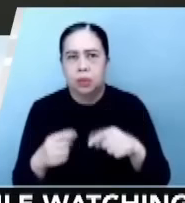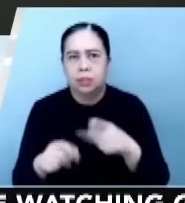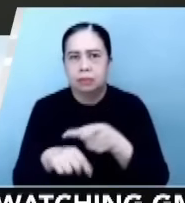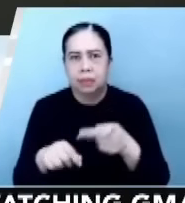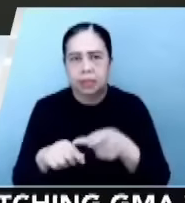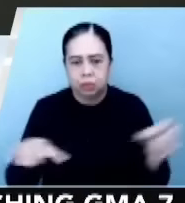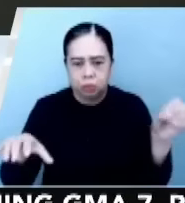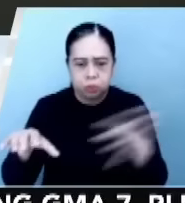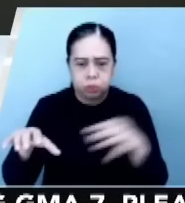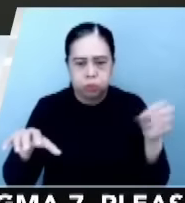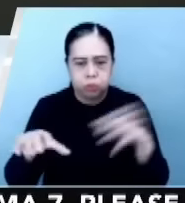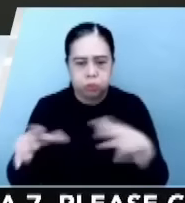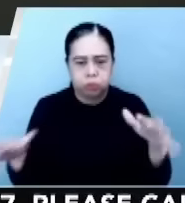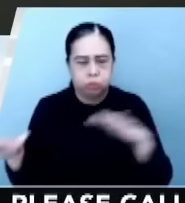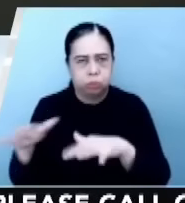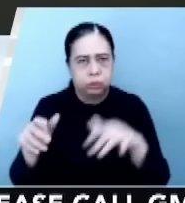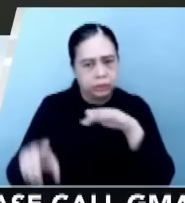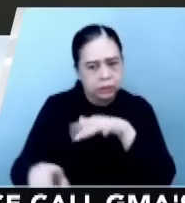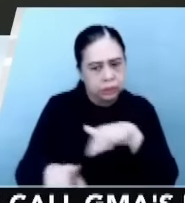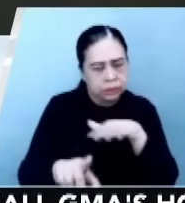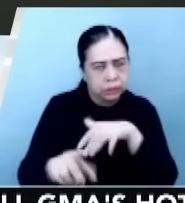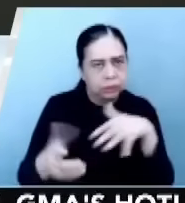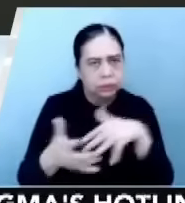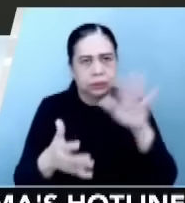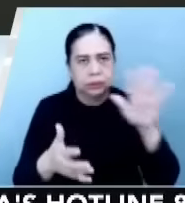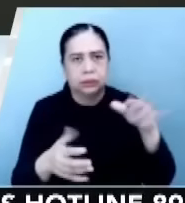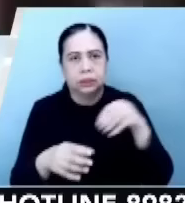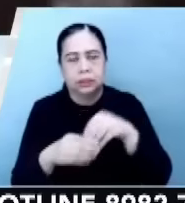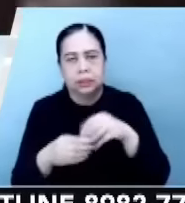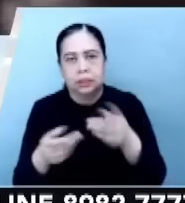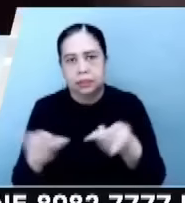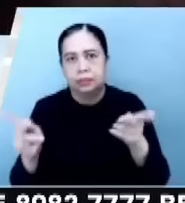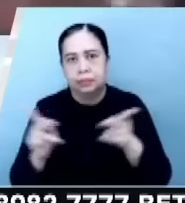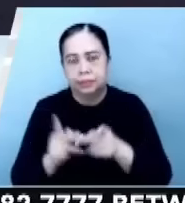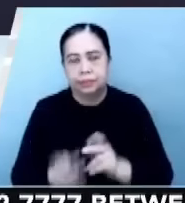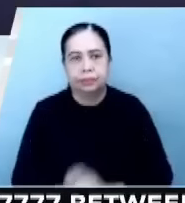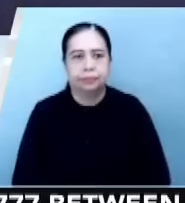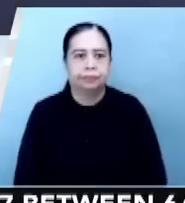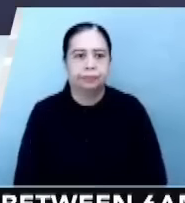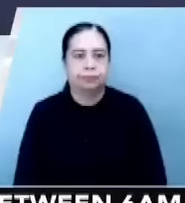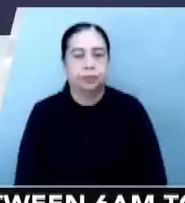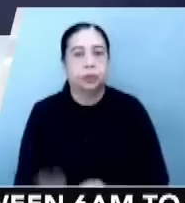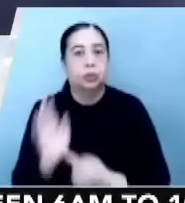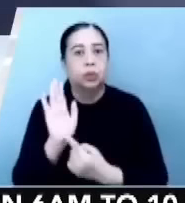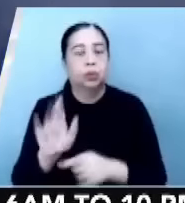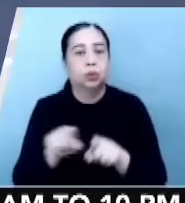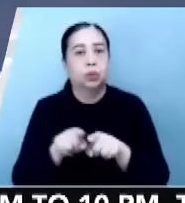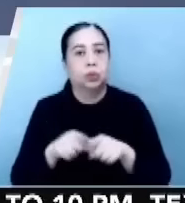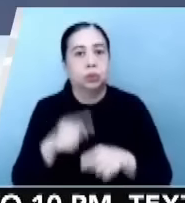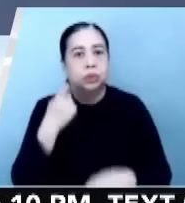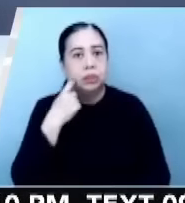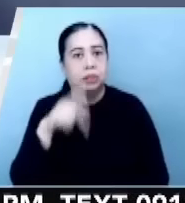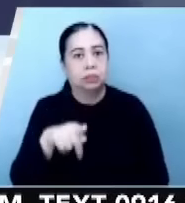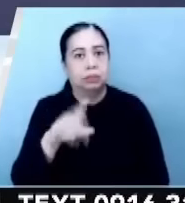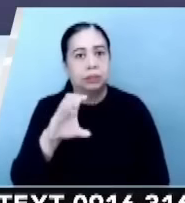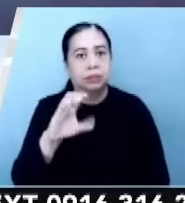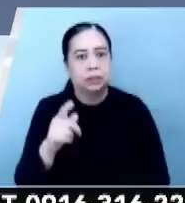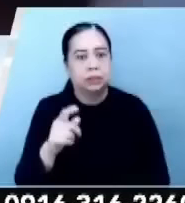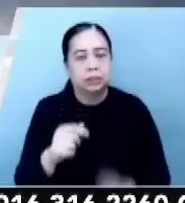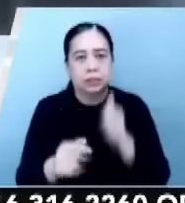nilang pag-aaral na ginagawa, no, doon sa lugar na yon. Inilabas din kanina ng Philippine Coast Guard ang kuha noong